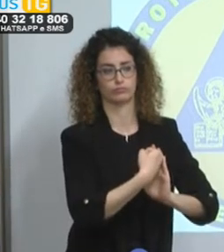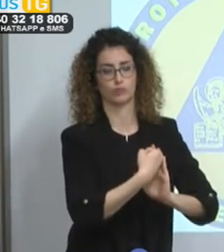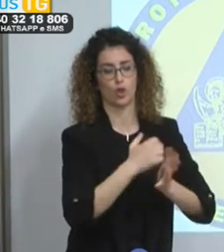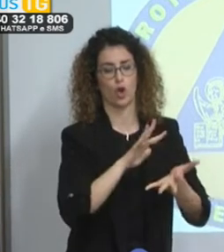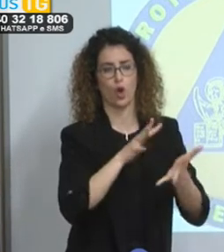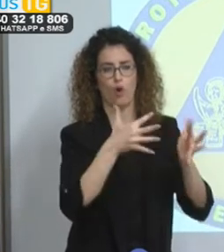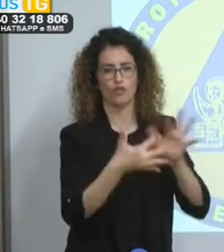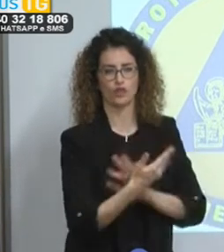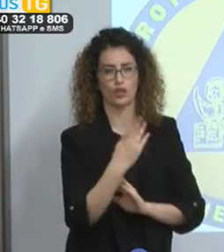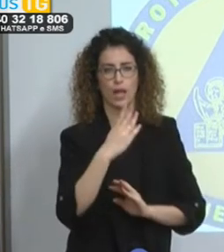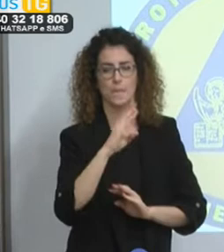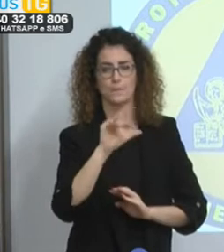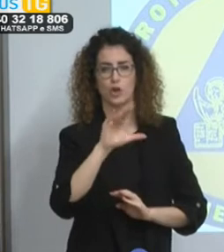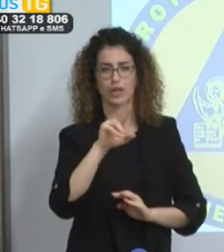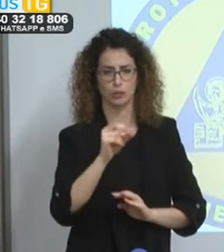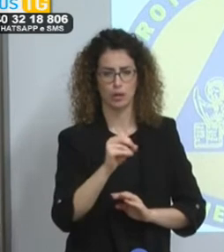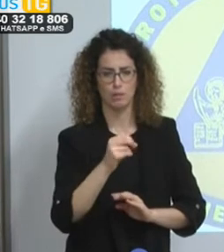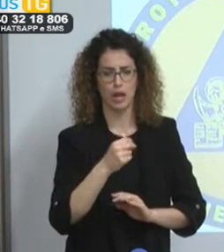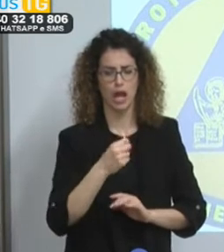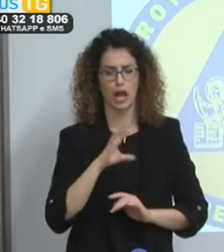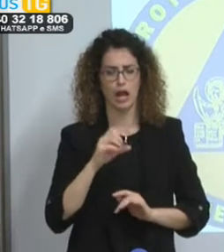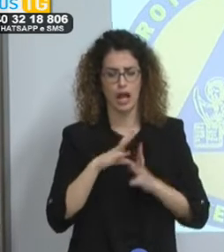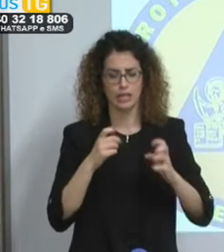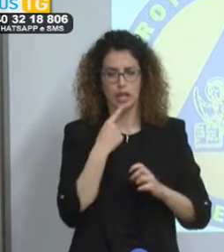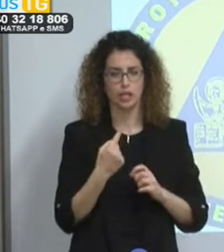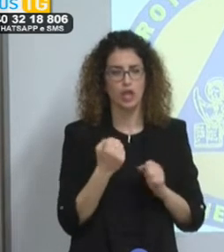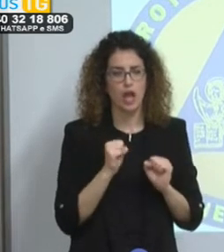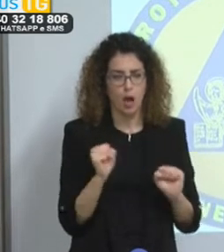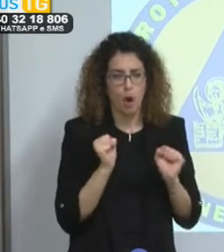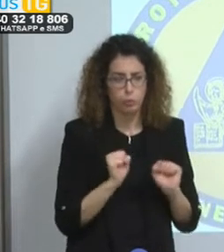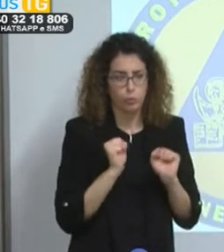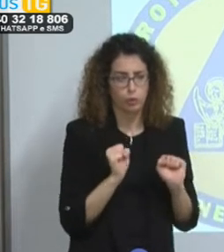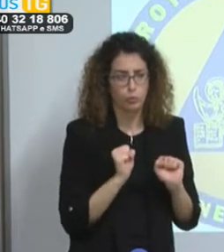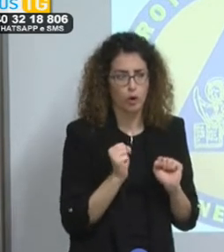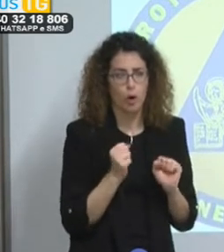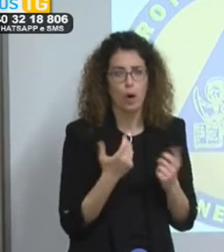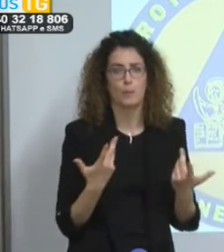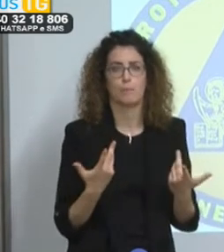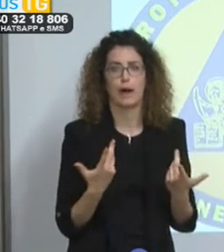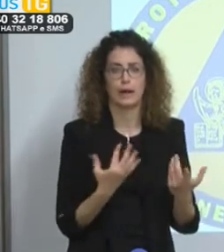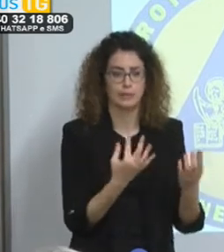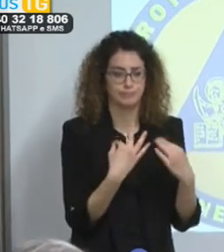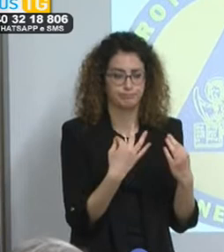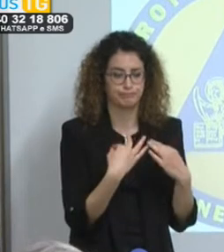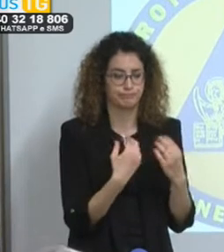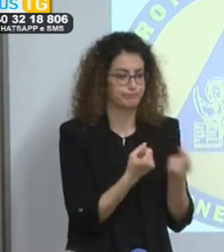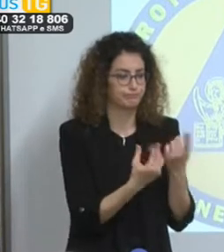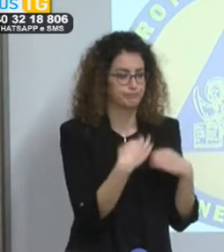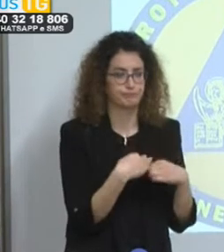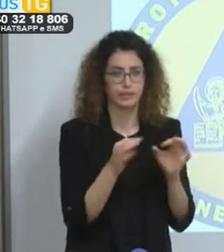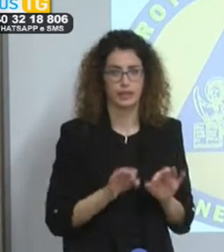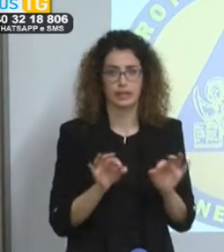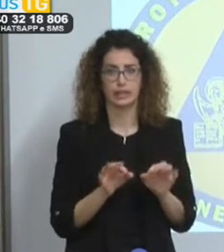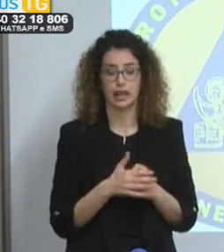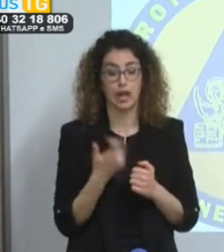Però Glaxo mi dice, noi siamo disponibili, ma non abbiamo ricevuto nessun input da parte del... Non lo so dire, ma non so neanche se gli altri l'hanno